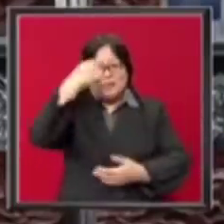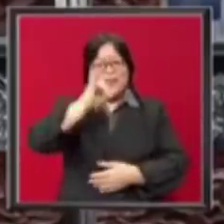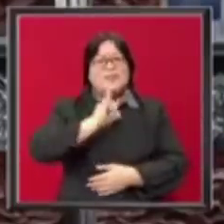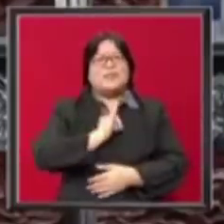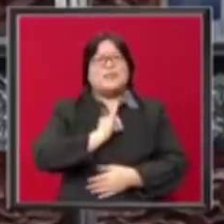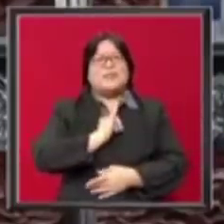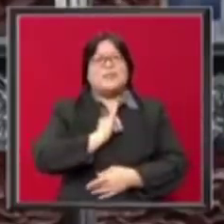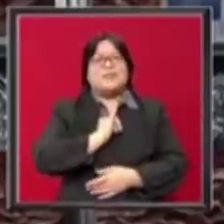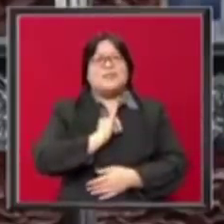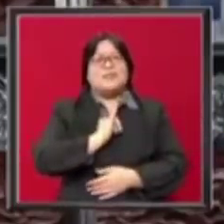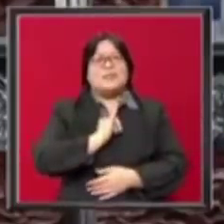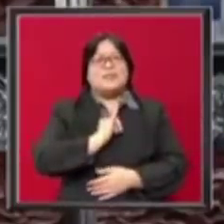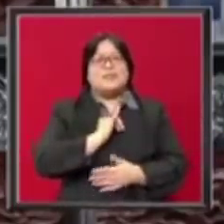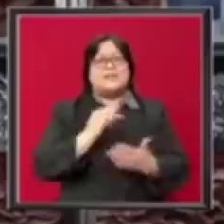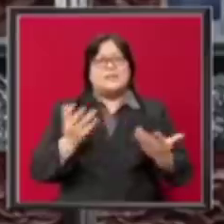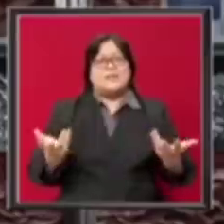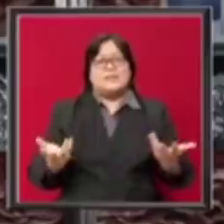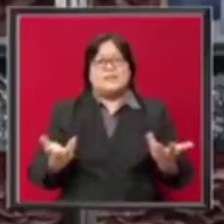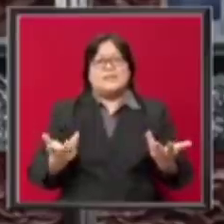satu